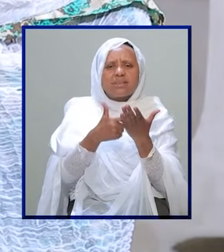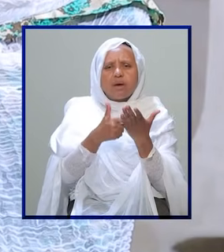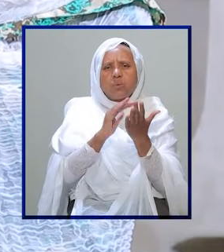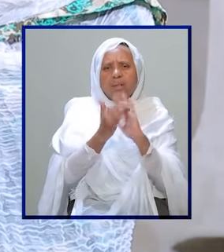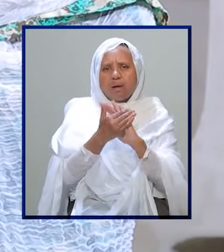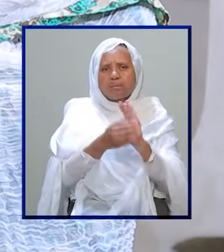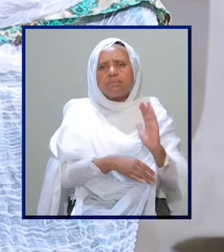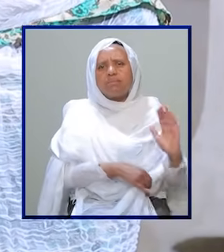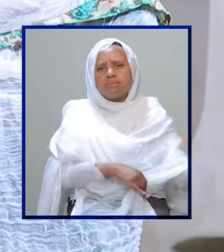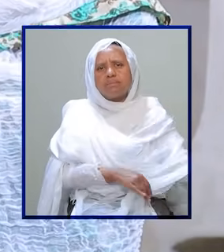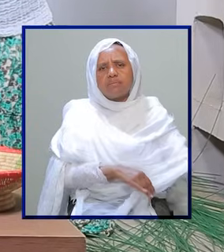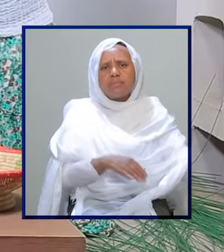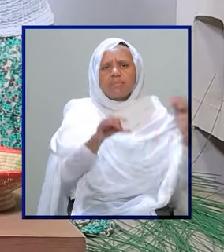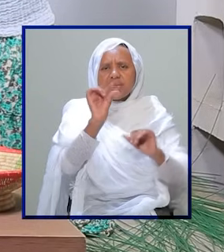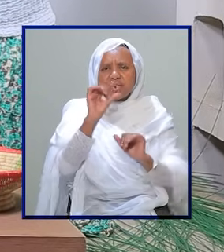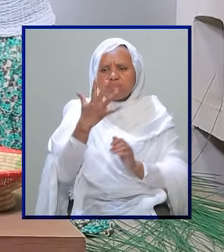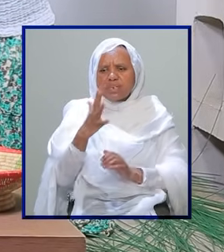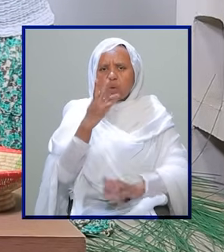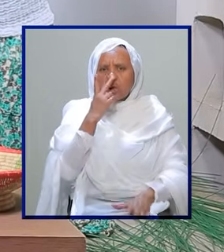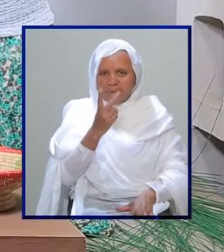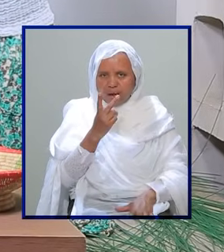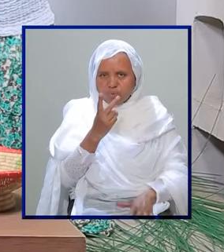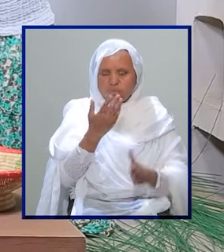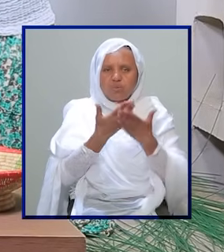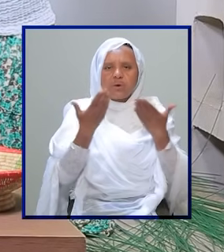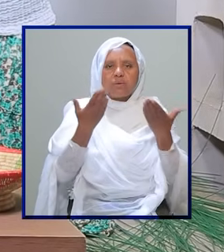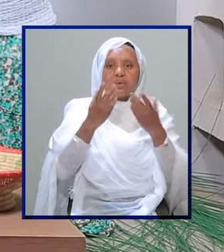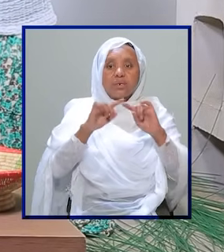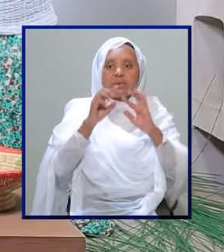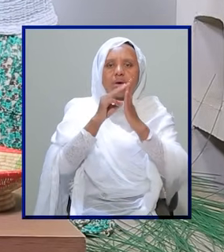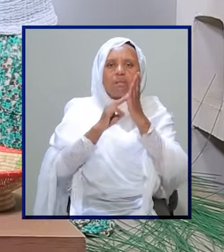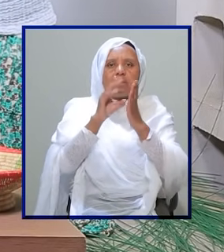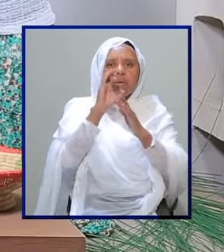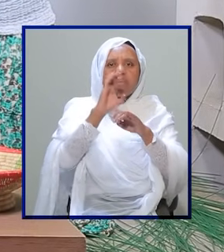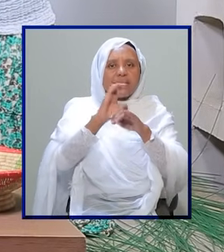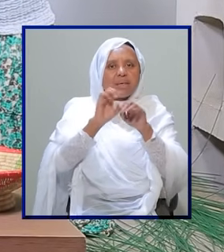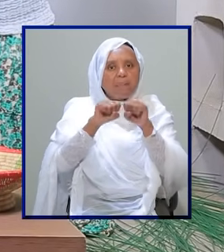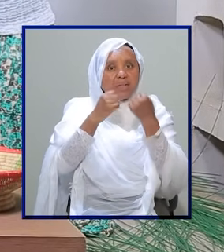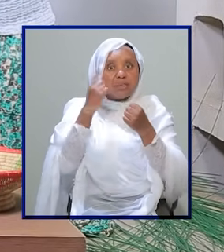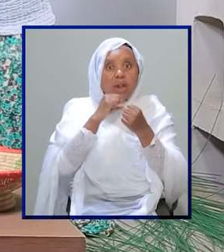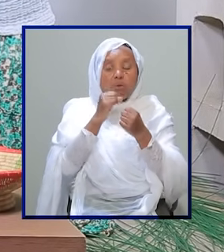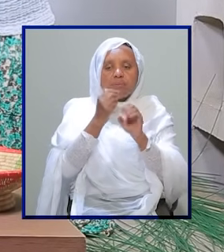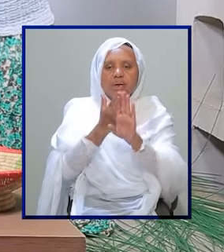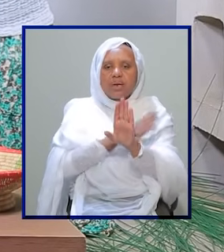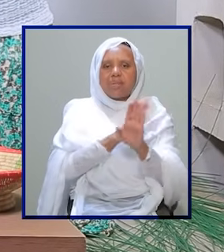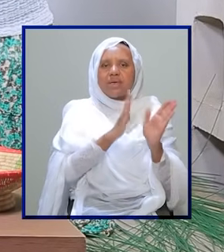አንጻር ትንንሽ መስለው የሚታዩን ጉዳዮች ነገር ግን ስርዓተ ቤተክርስቲያንን መጣስ እንዳይሆንብን